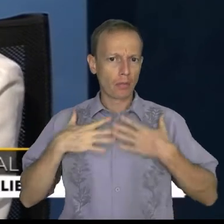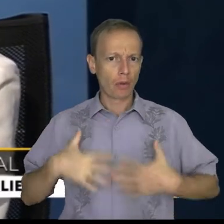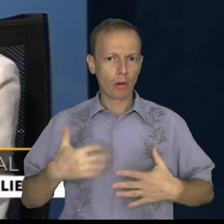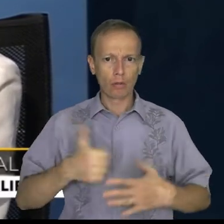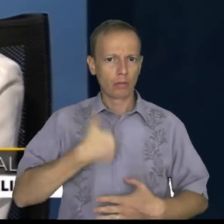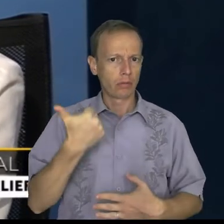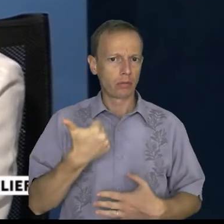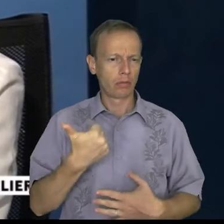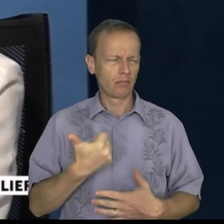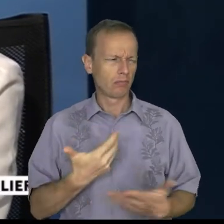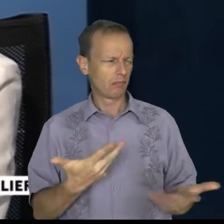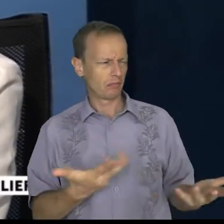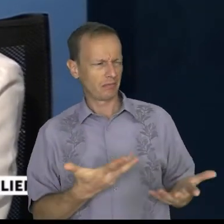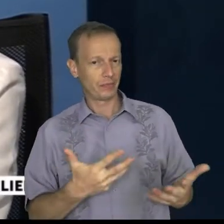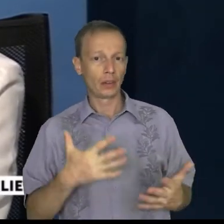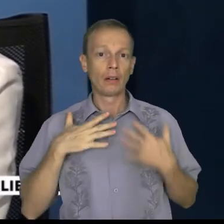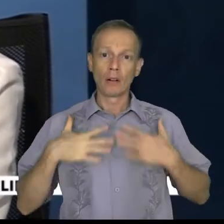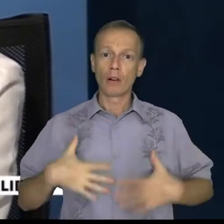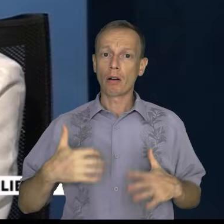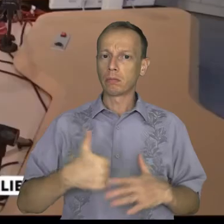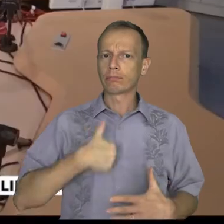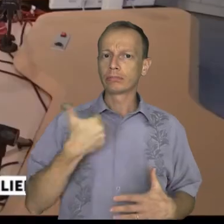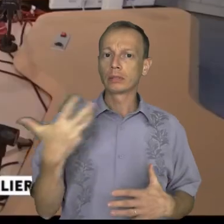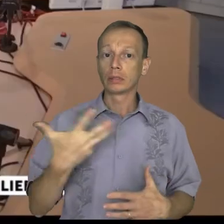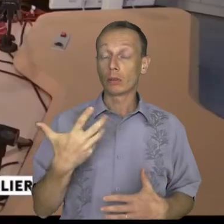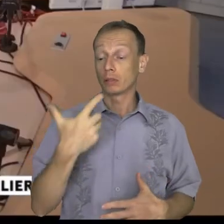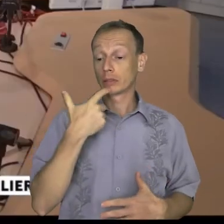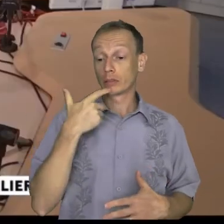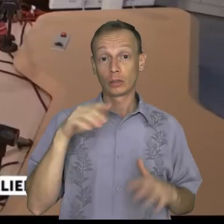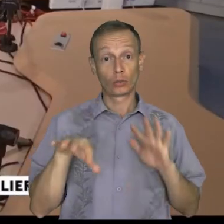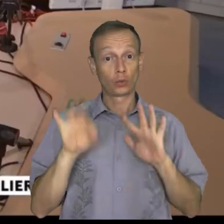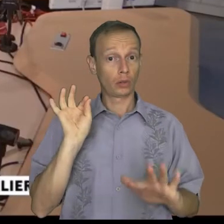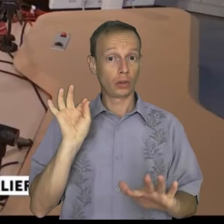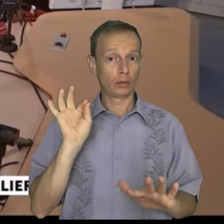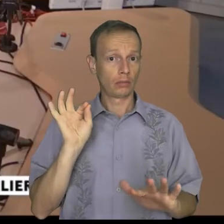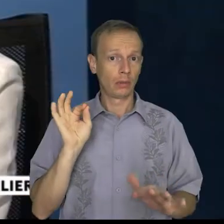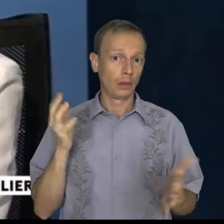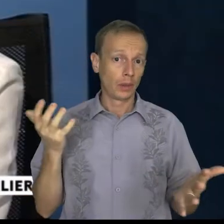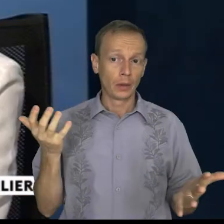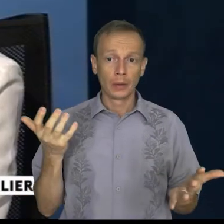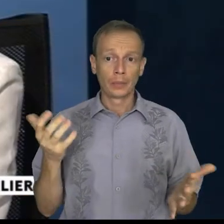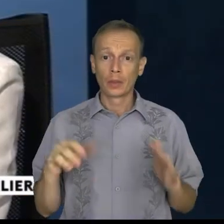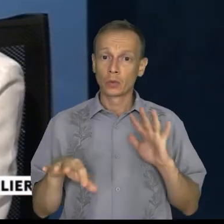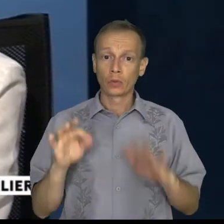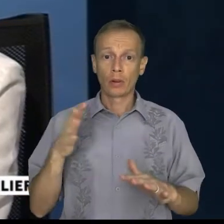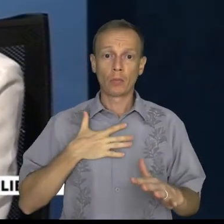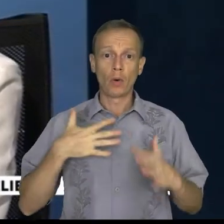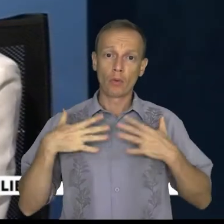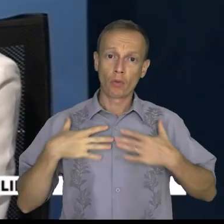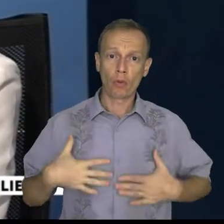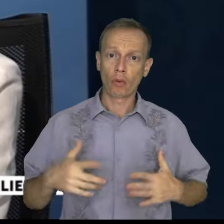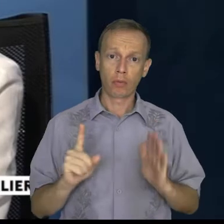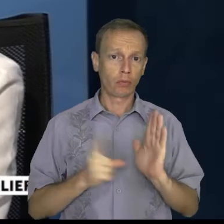parle assez peu, c'est l'autonomie corporelle. C'est-à-dire? Alors l'autonomie corporelle, c'est le choix,